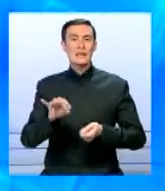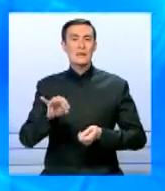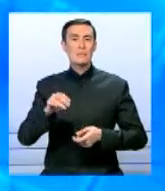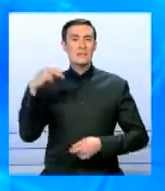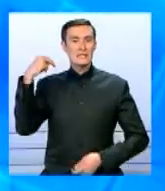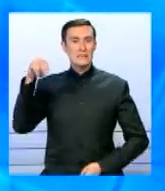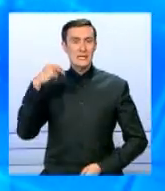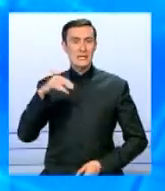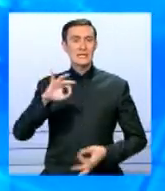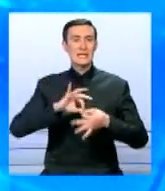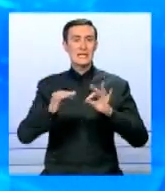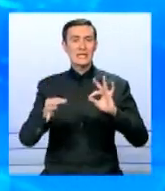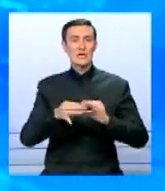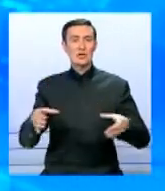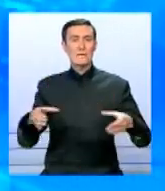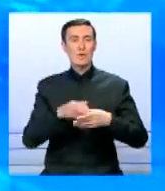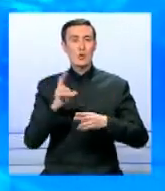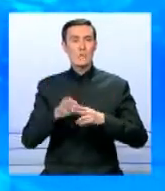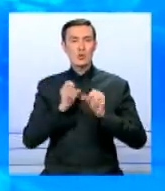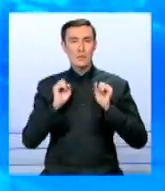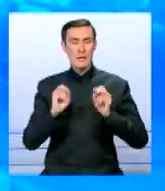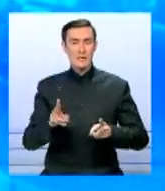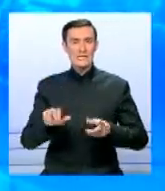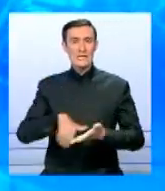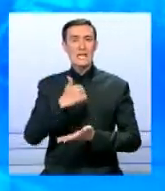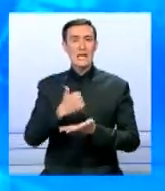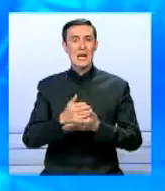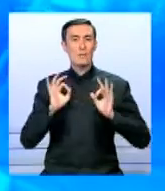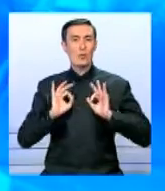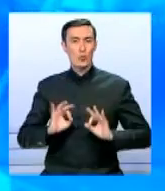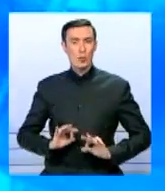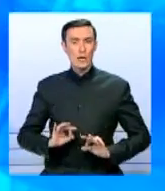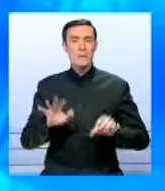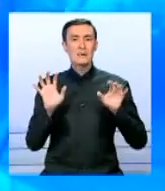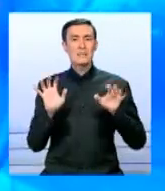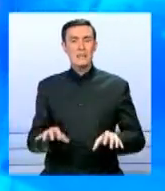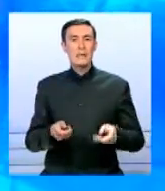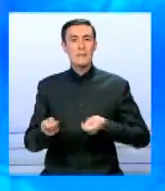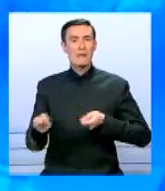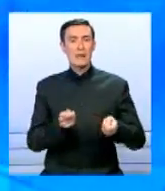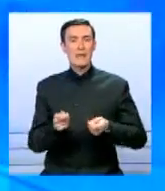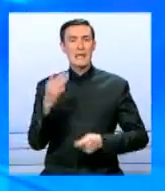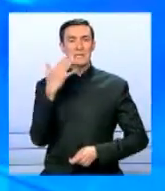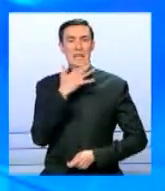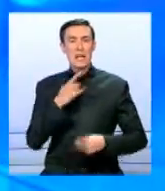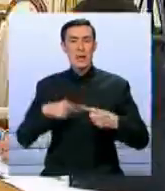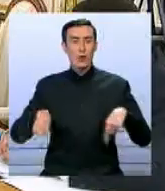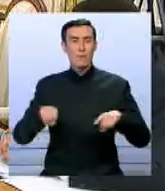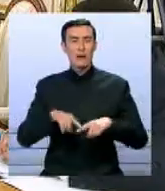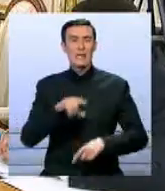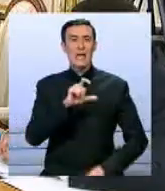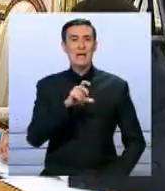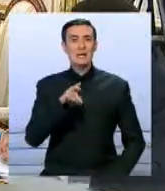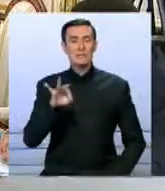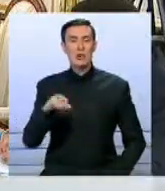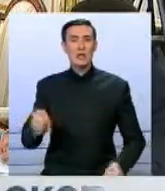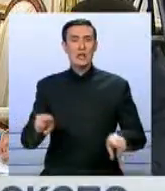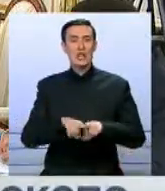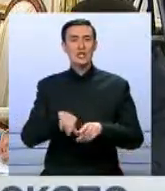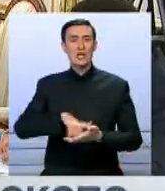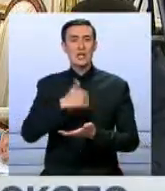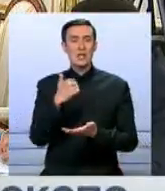администрации президента, секретарь Совета безопасности, генпрокурор, председатель правления нацкомпании «Астана-Экспо», а также